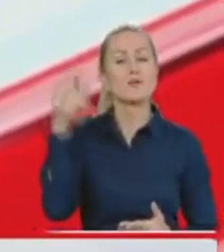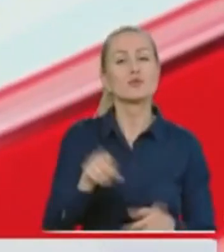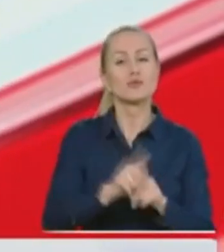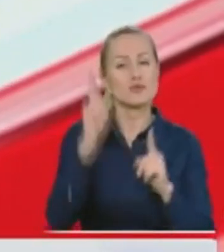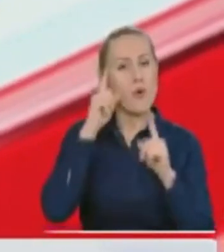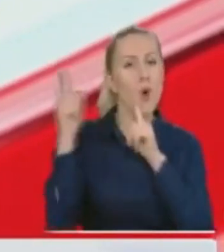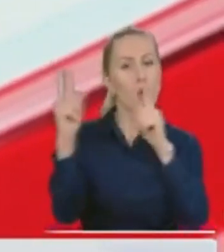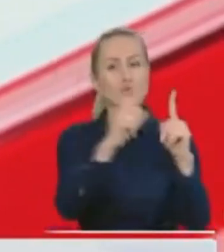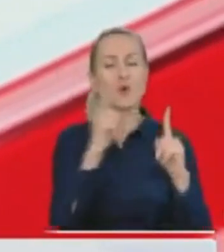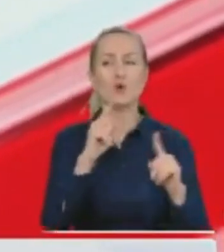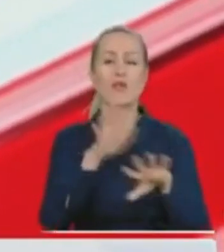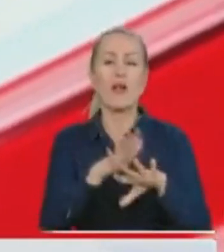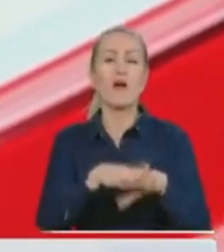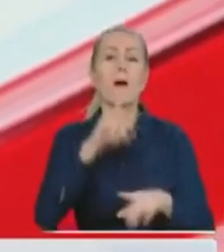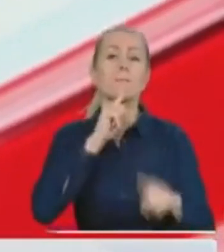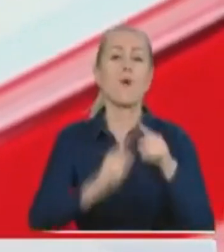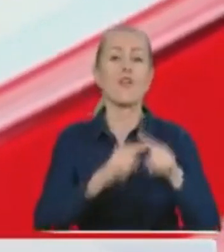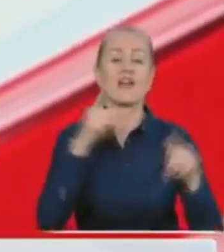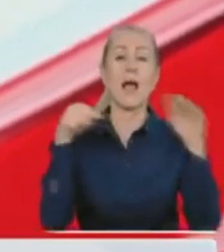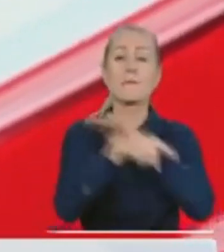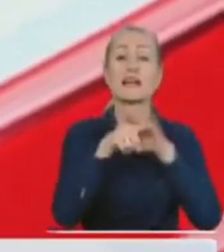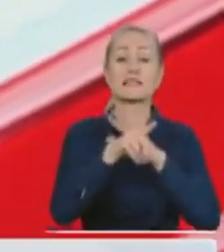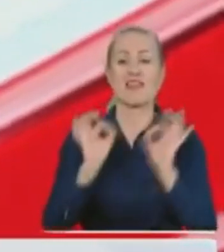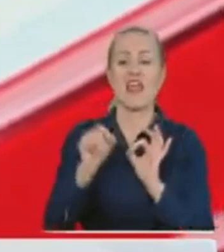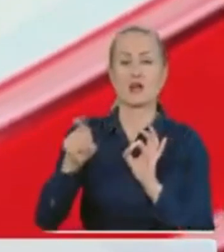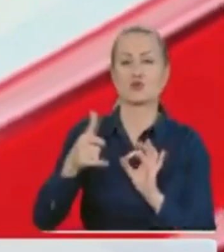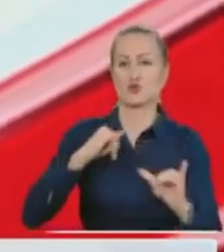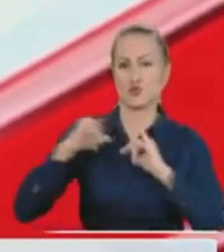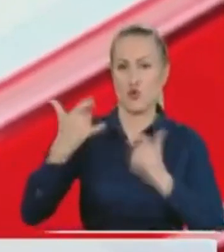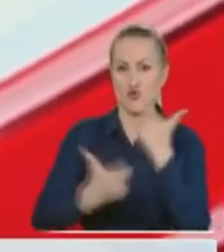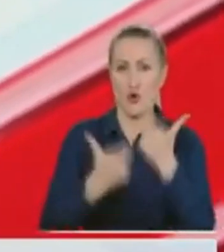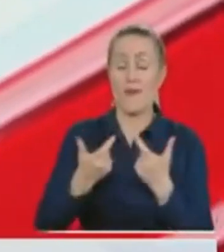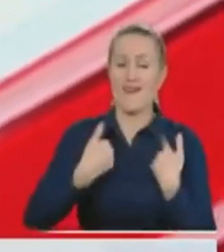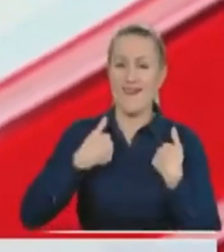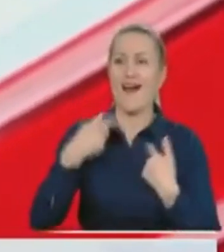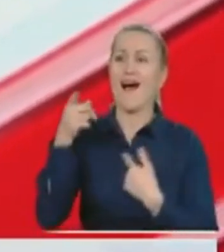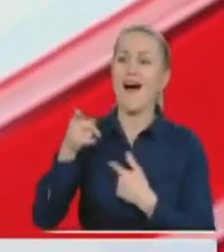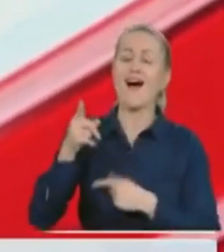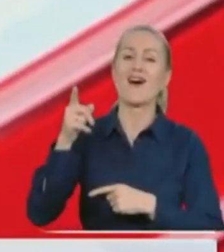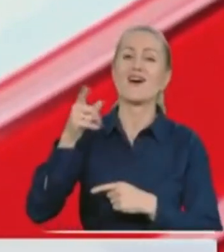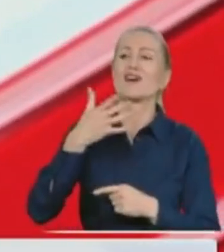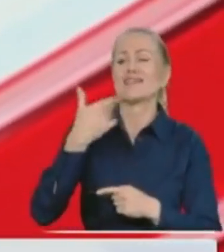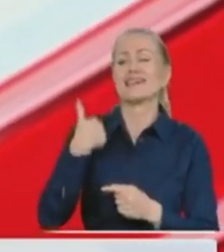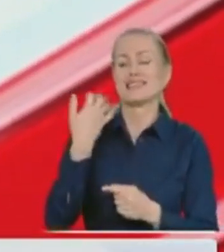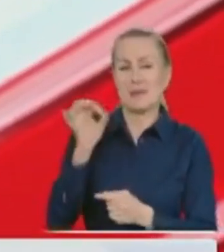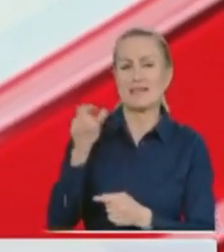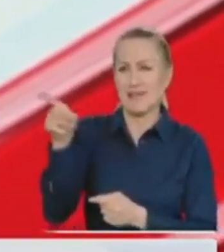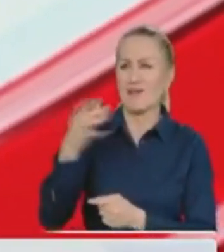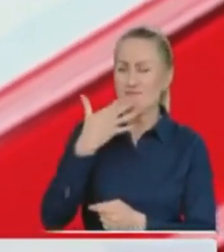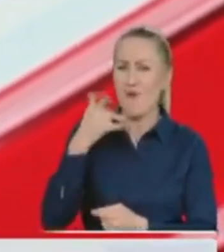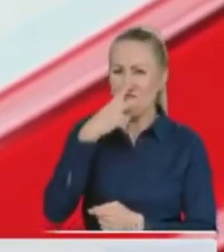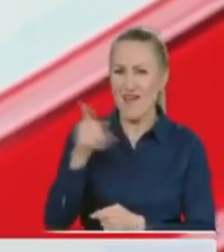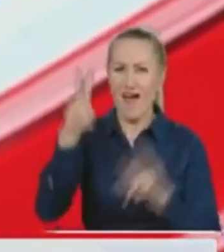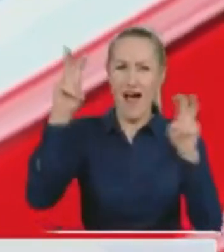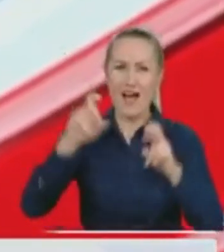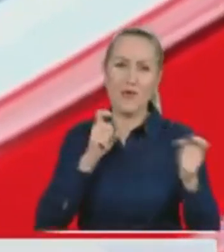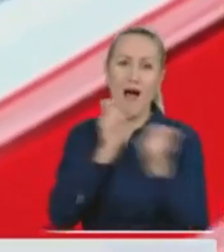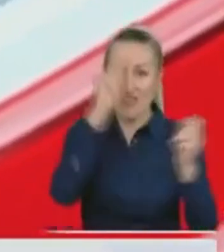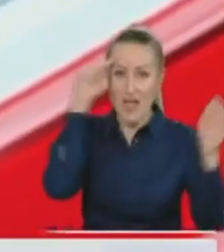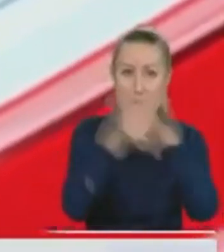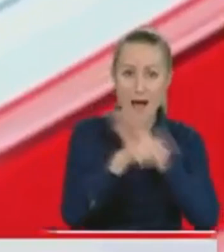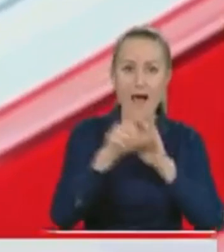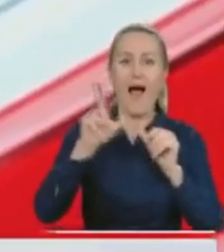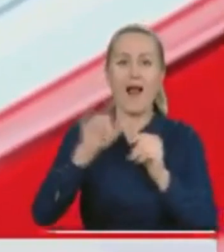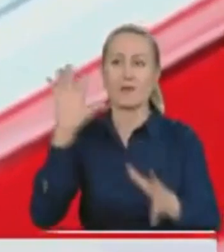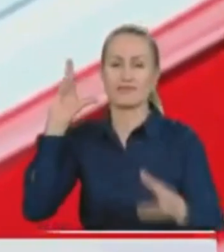Зараз маємо обережно підходити до міграційної політики діючого уряду. Вони цинічно користуються антиміграційними гаслами.